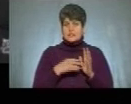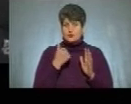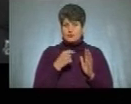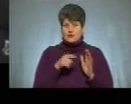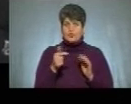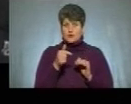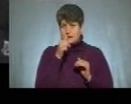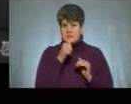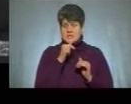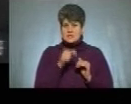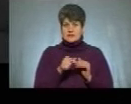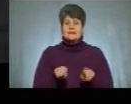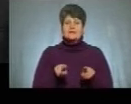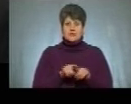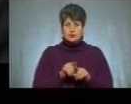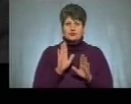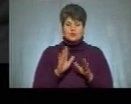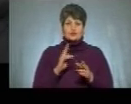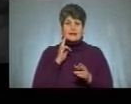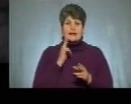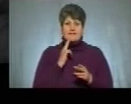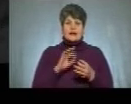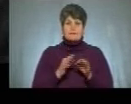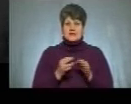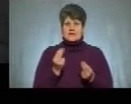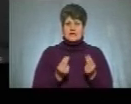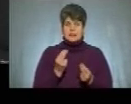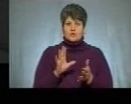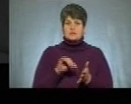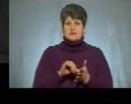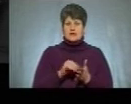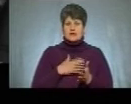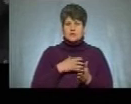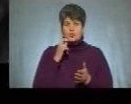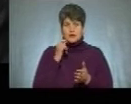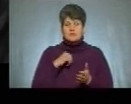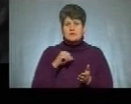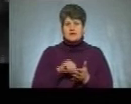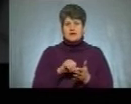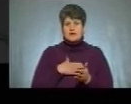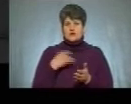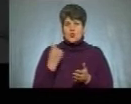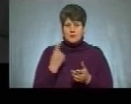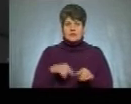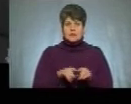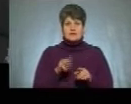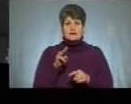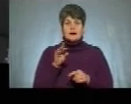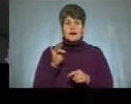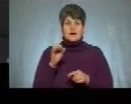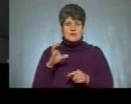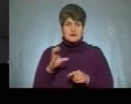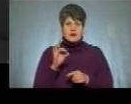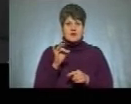в грудні місяці, теж будуть дефлімпійські ігри, де він буде представляти нашу Україну, нашу область. Так само і Тарас Рать, який